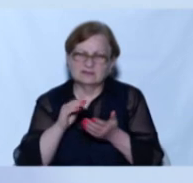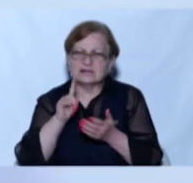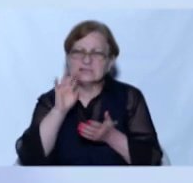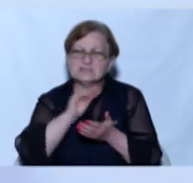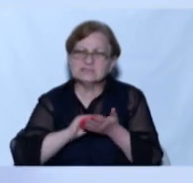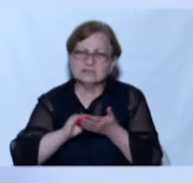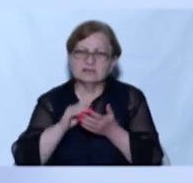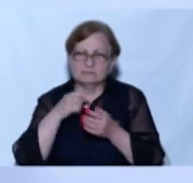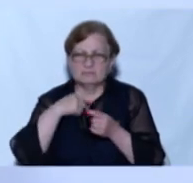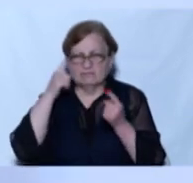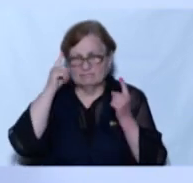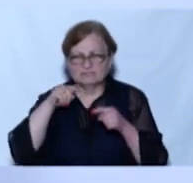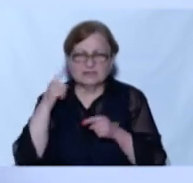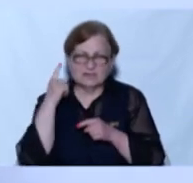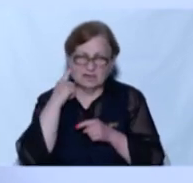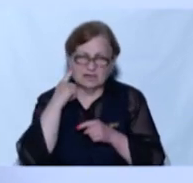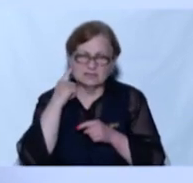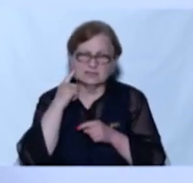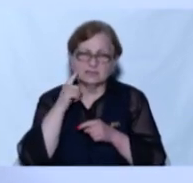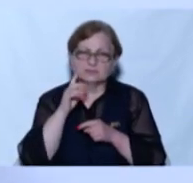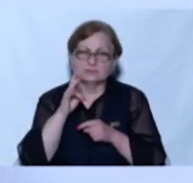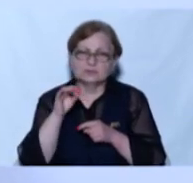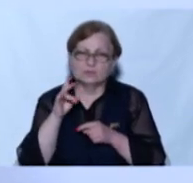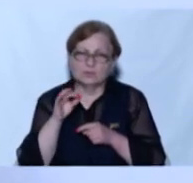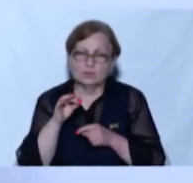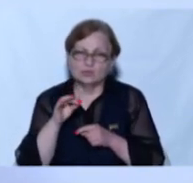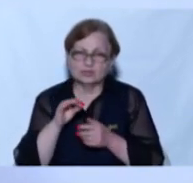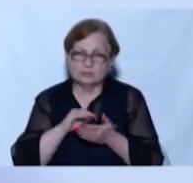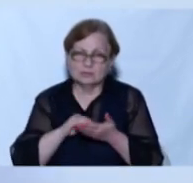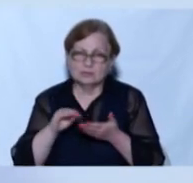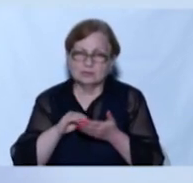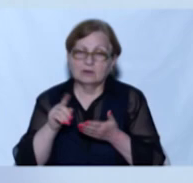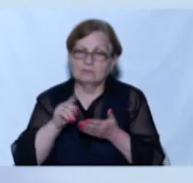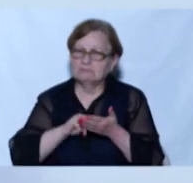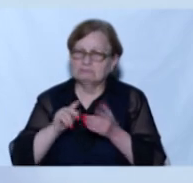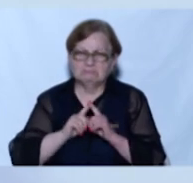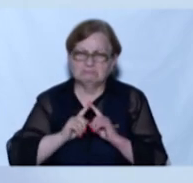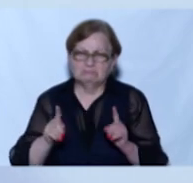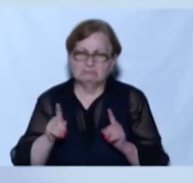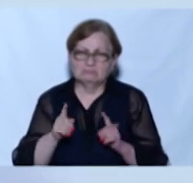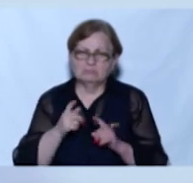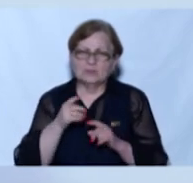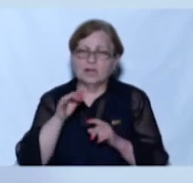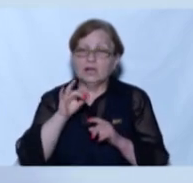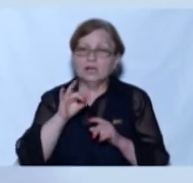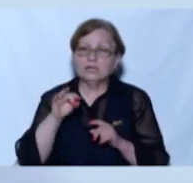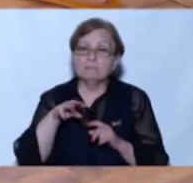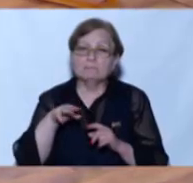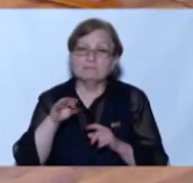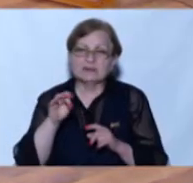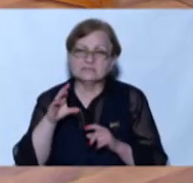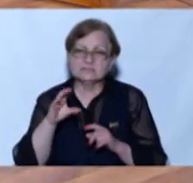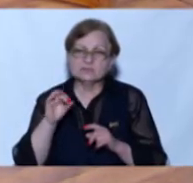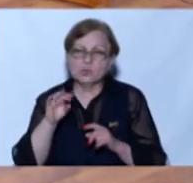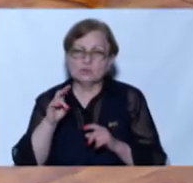ვიცი რომ ყველა თქვენგანს გაგიგიათ და იცით რომ ნიკო ლორთქიფანიძის წერის მანერა ეს არის იმპრესიონისტული სტილი. ხოლო